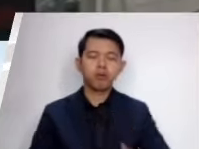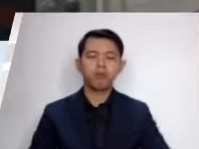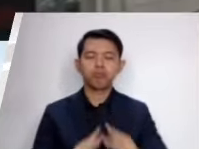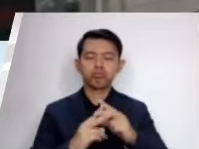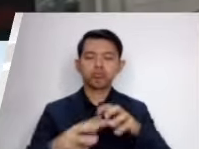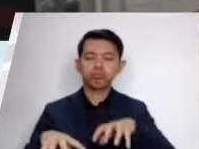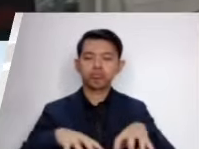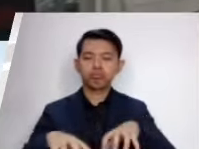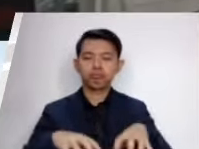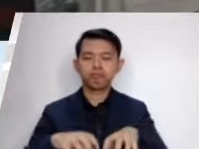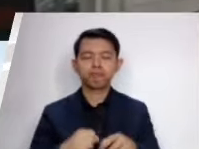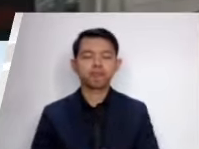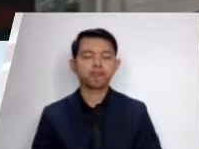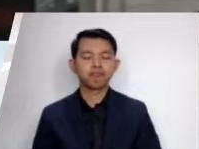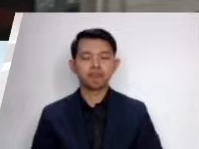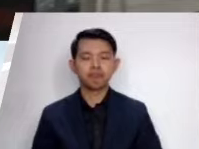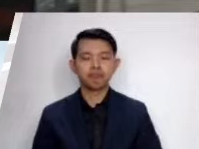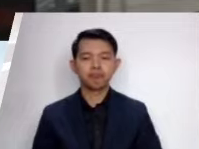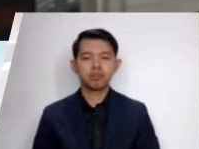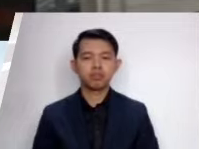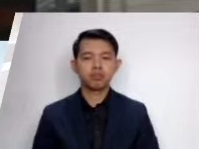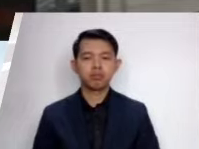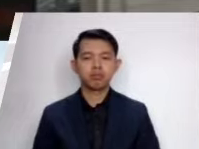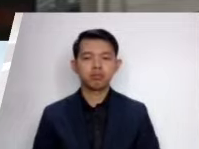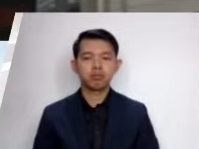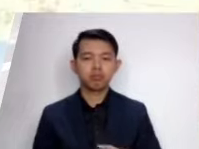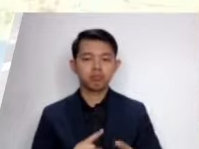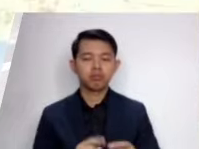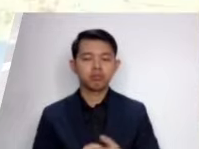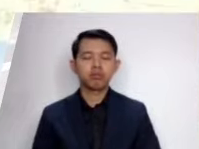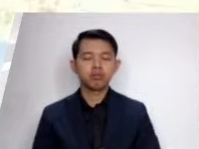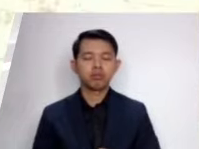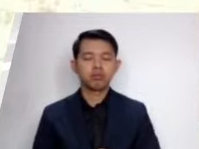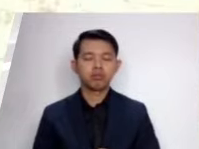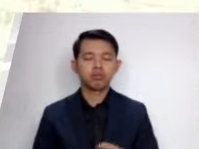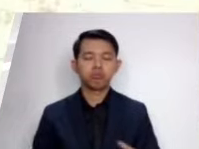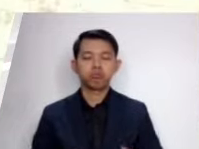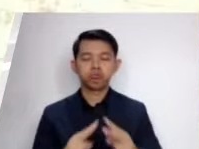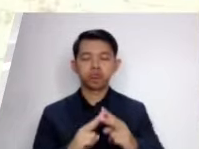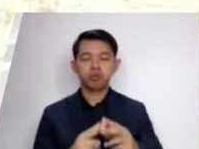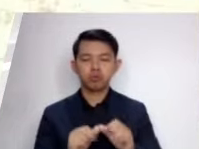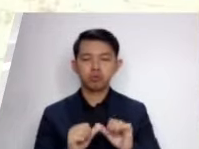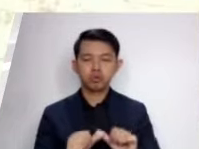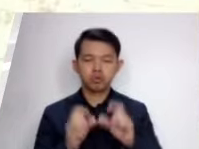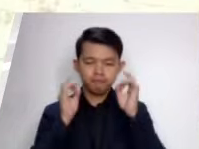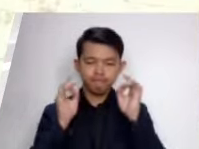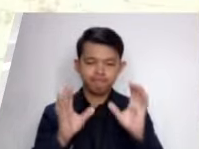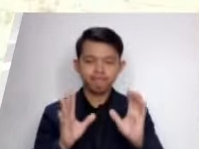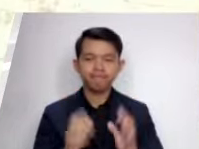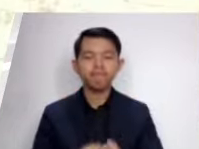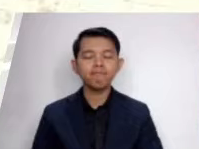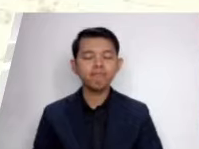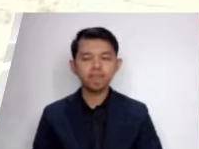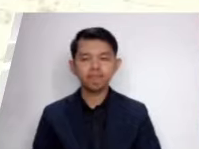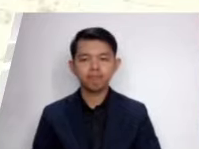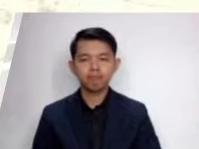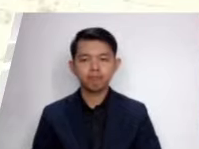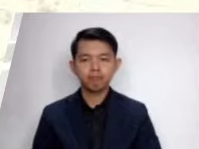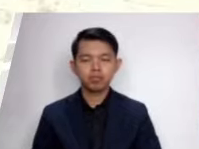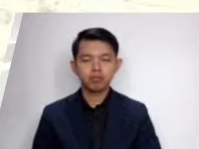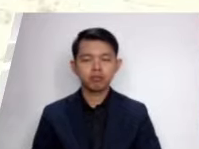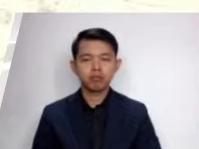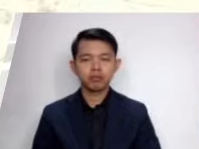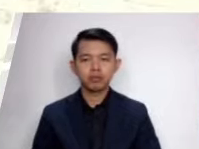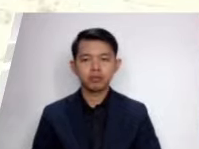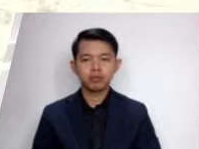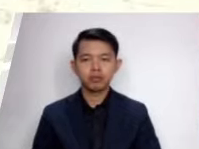inflated o namamaga pa rin umano ito. Sa latest report naman ng Provincial Government of Negros Occidental, umabot na sa mahigit 11 million pesos